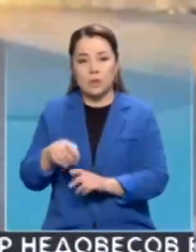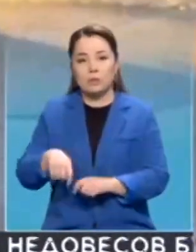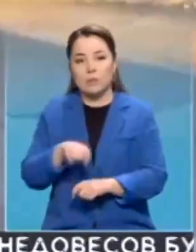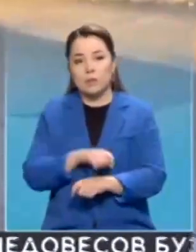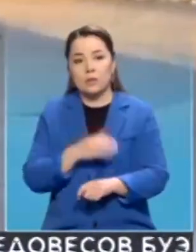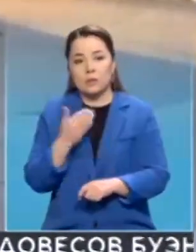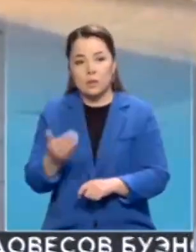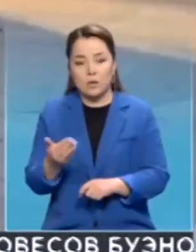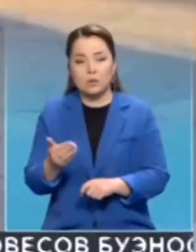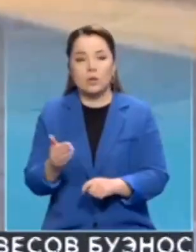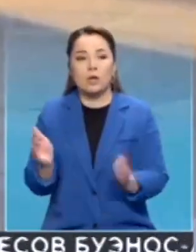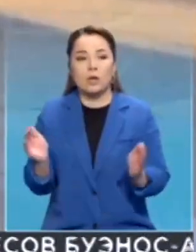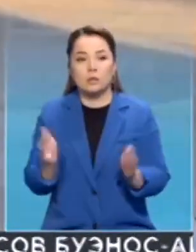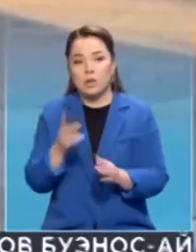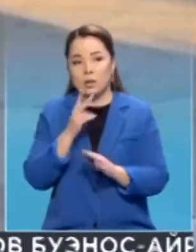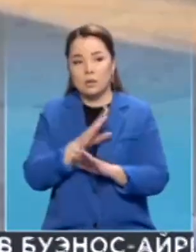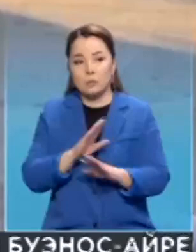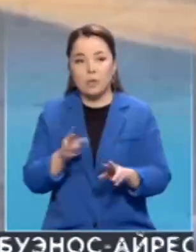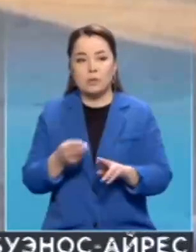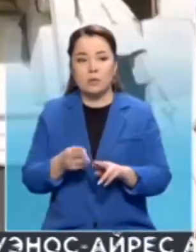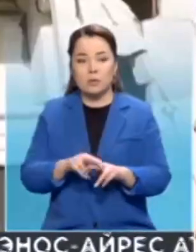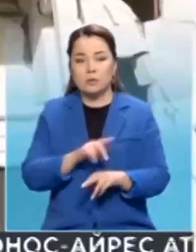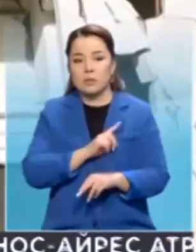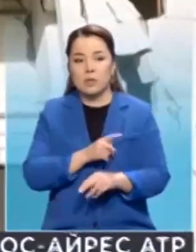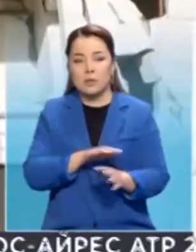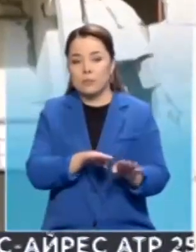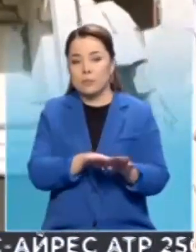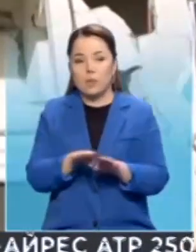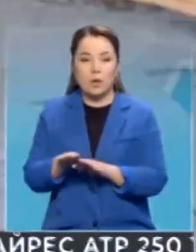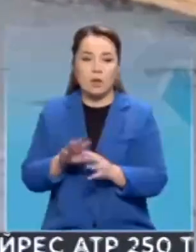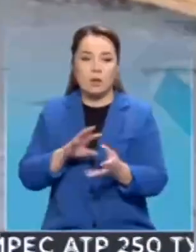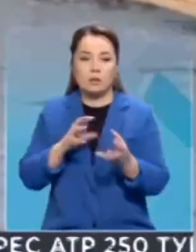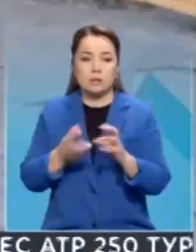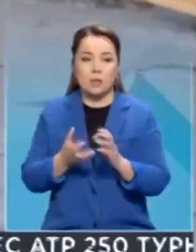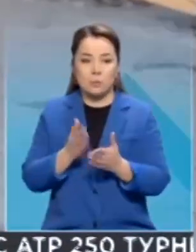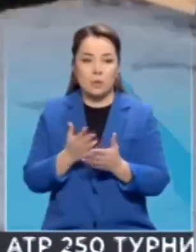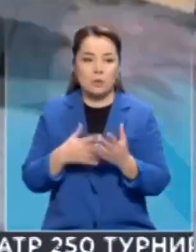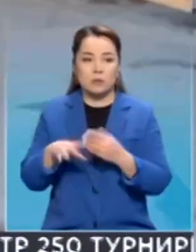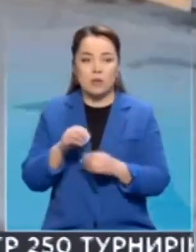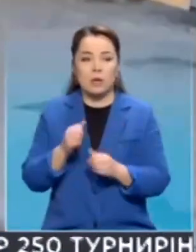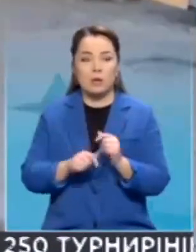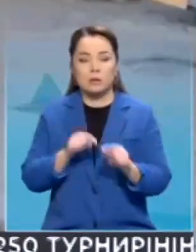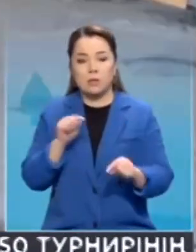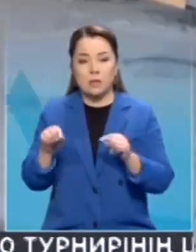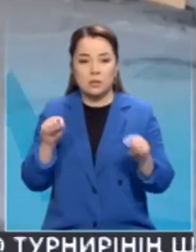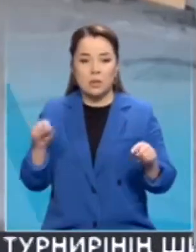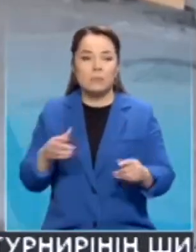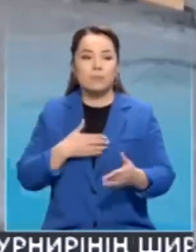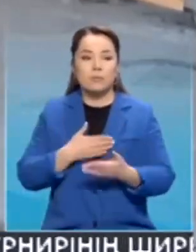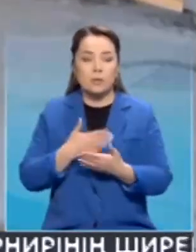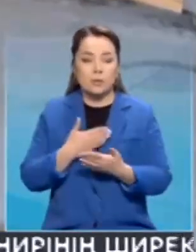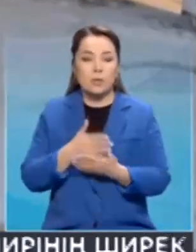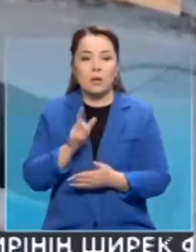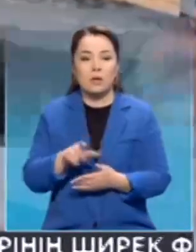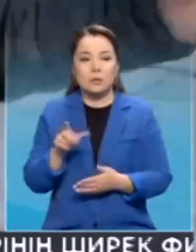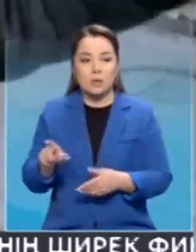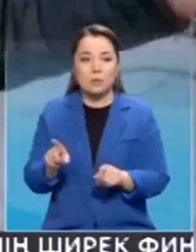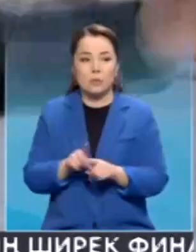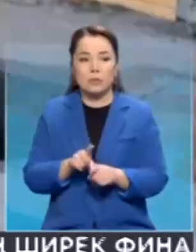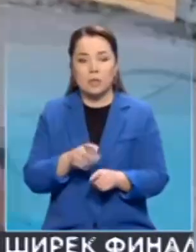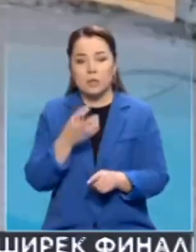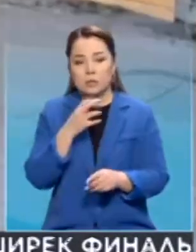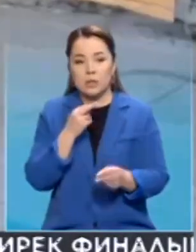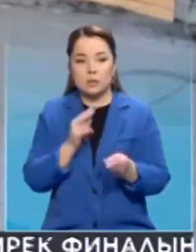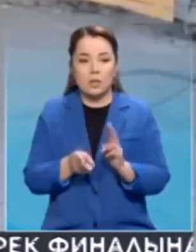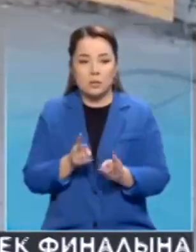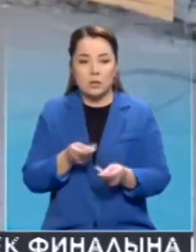биіктігіне, кішкентайлығына қарамай барлығы бірдей қираған. Әр жерде тек қана жаңа еріктілердің ыстық